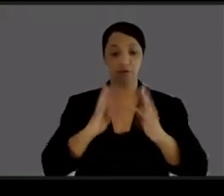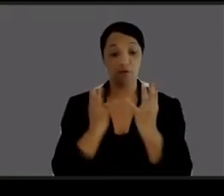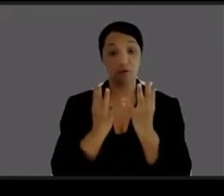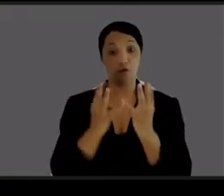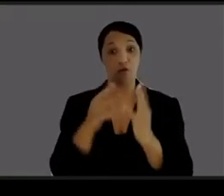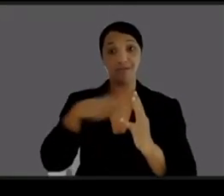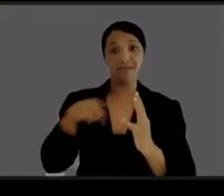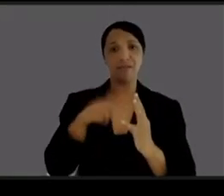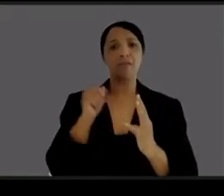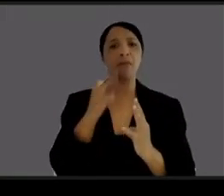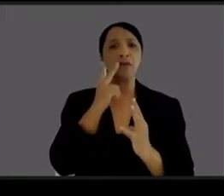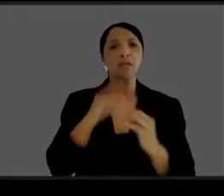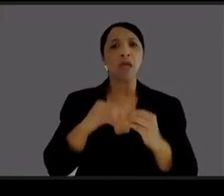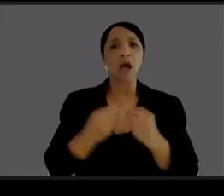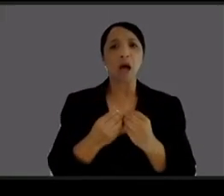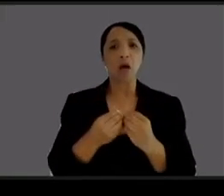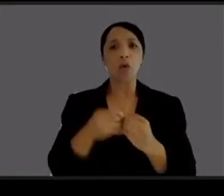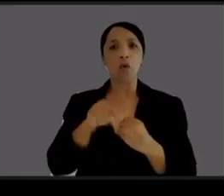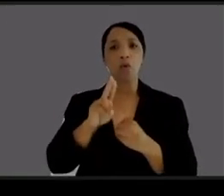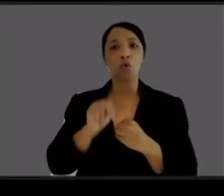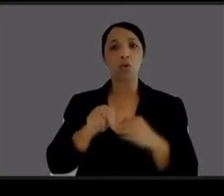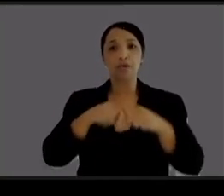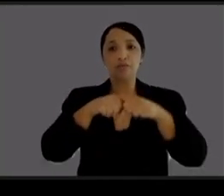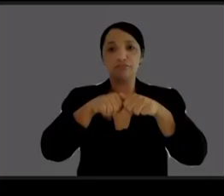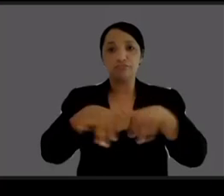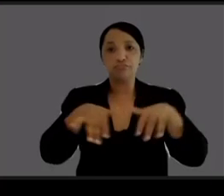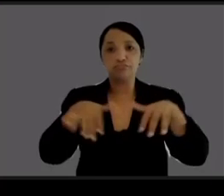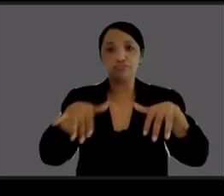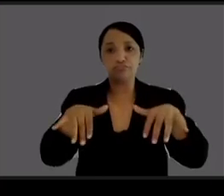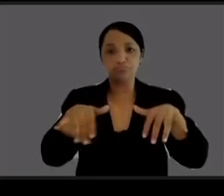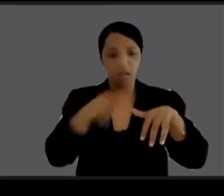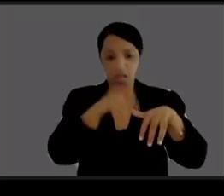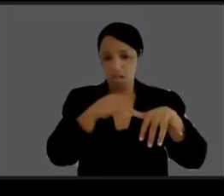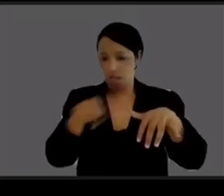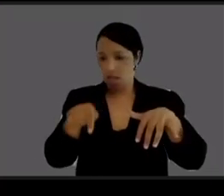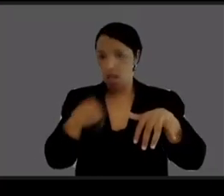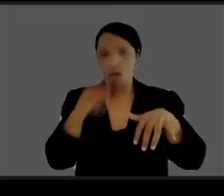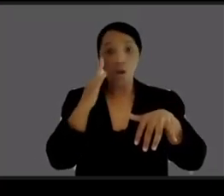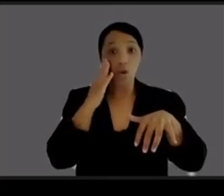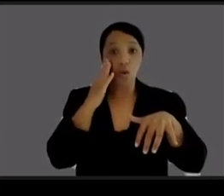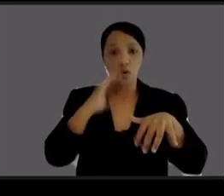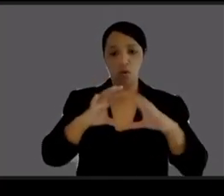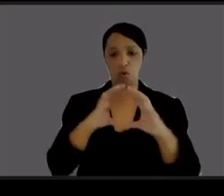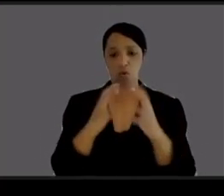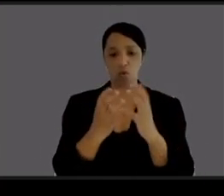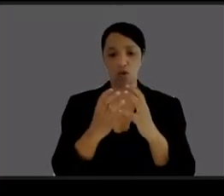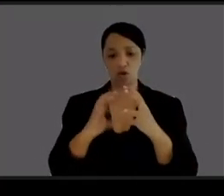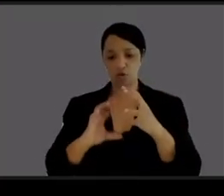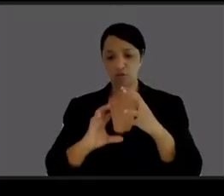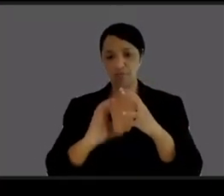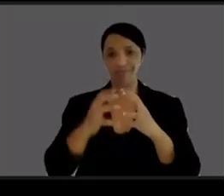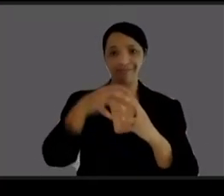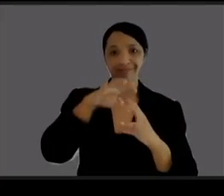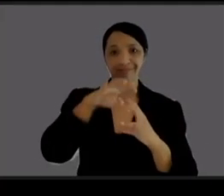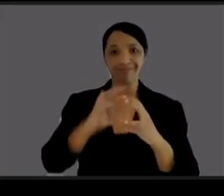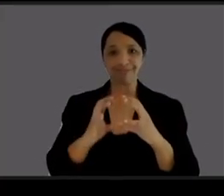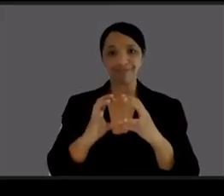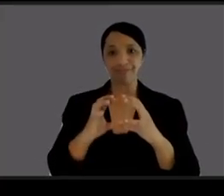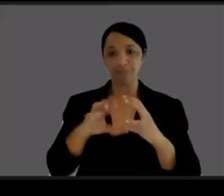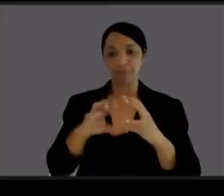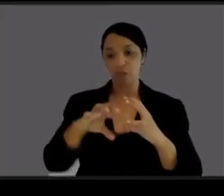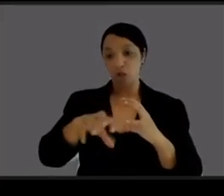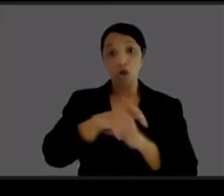الانترنت من شانه ان يرد على هذه الواجبات من خلال الدور